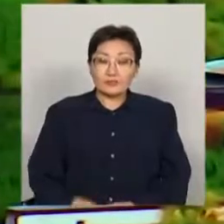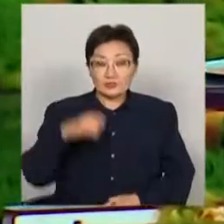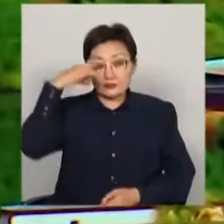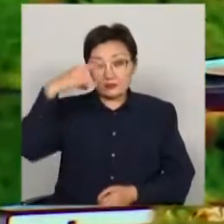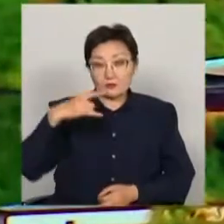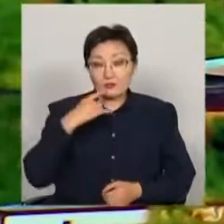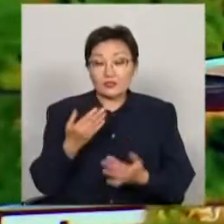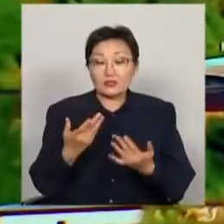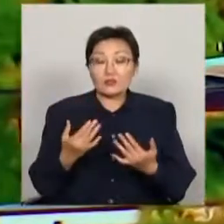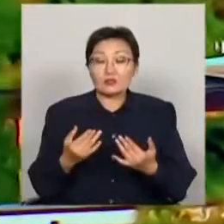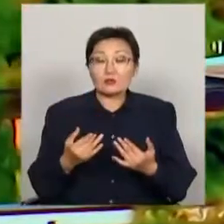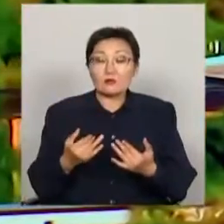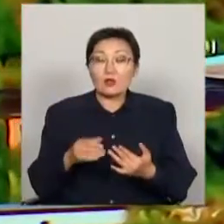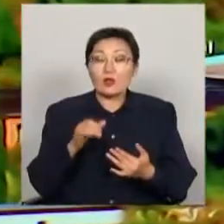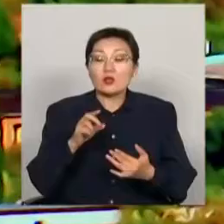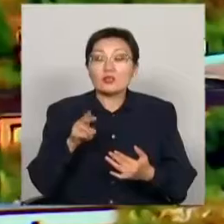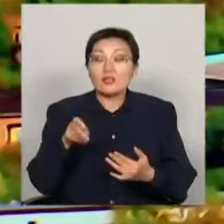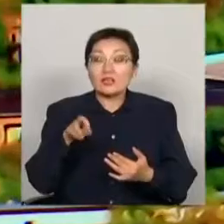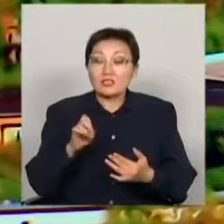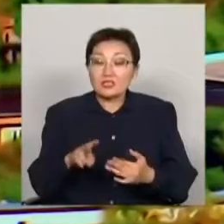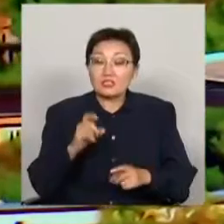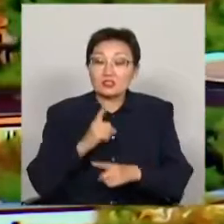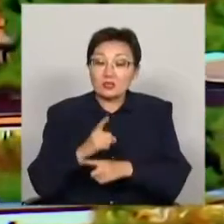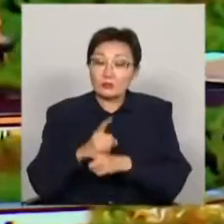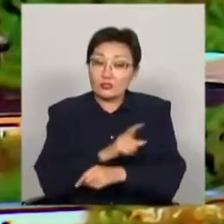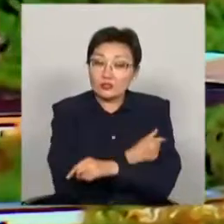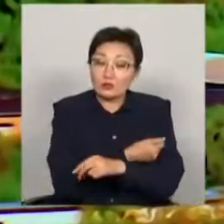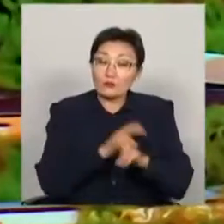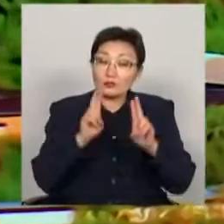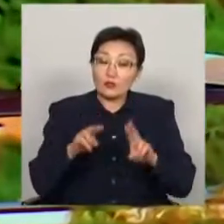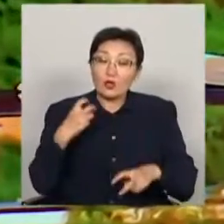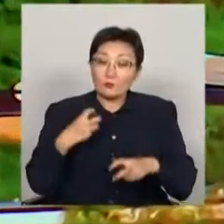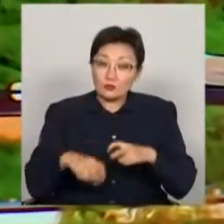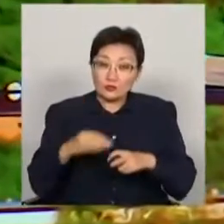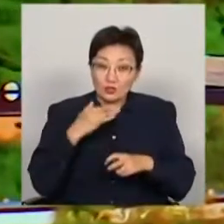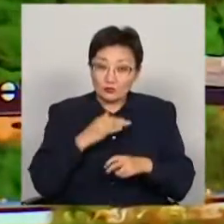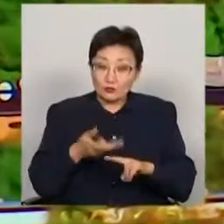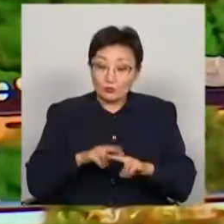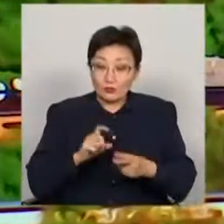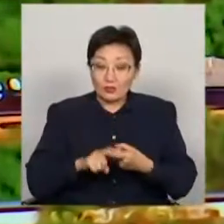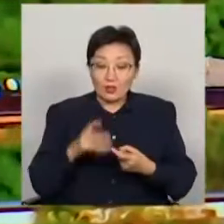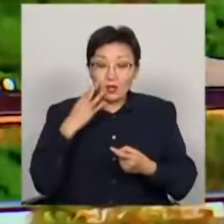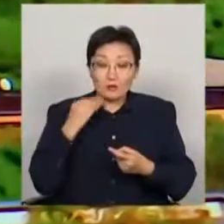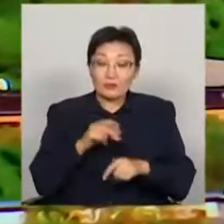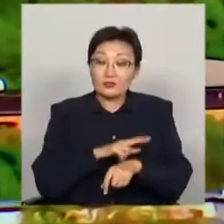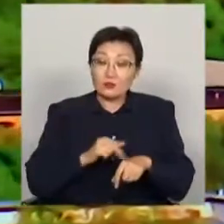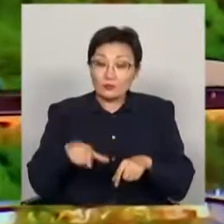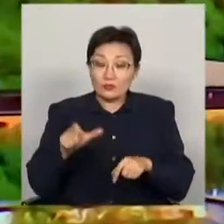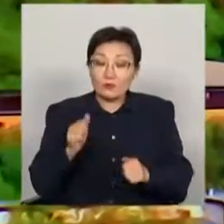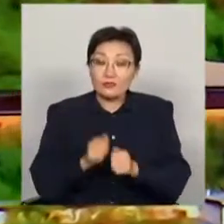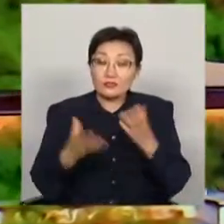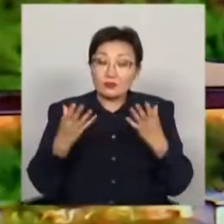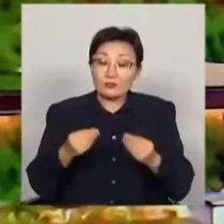Елімізде қанша жерден қорқорға тыйым салынса да санитарлық талапты бұзатындар азаймай тұр. Соған байланысты алматылық полицейлер күн